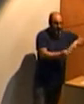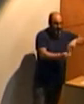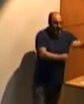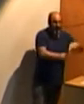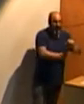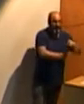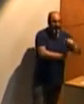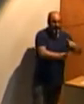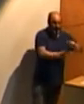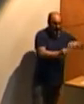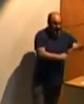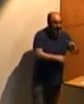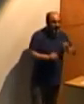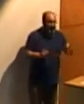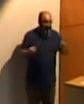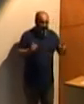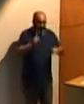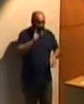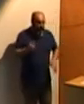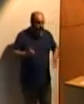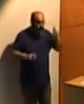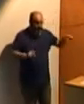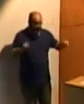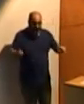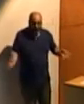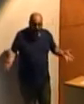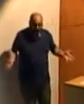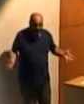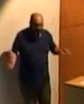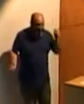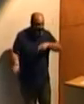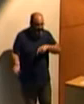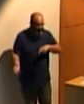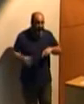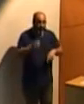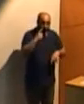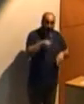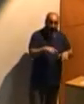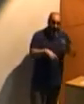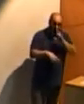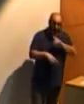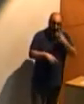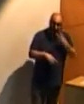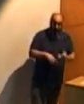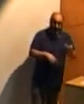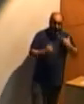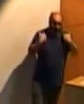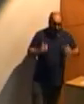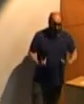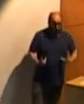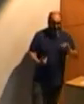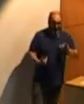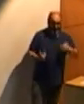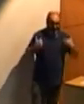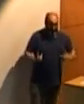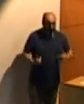l'autre est plus mûr que l'autre c'est difficile et là c'est extrêmement intéressant parce que du coup ça signifie que ce que nous sommes est un